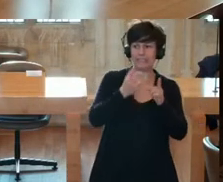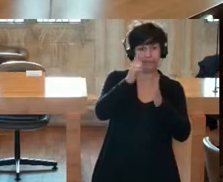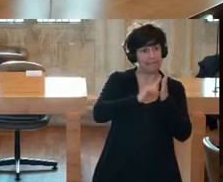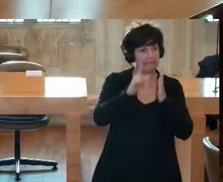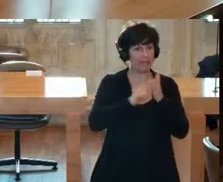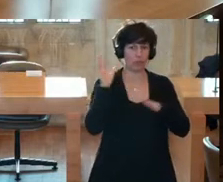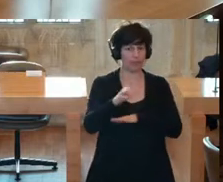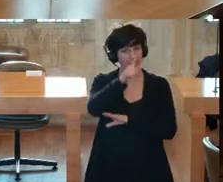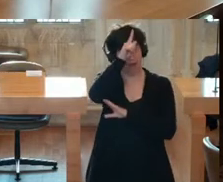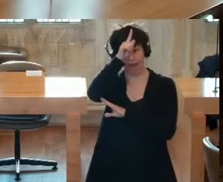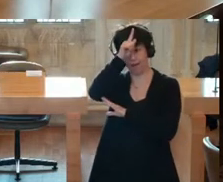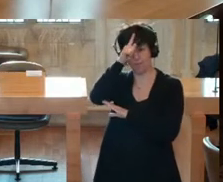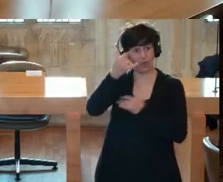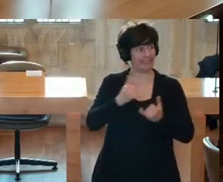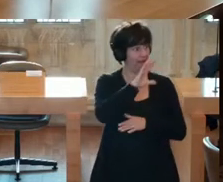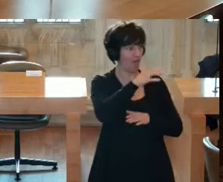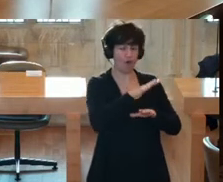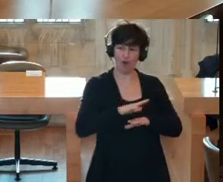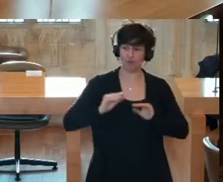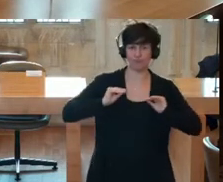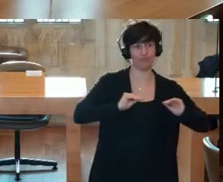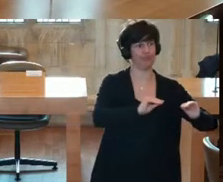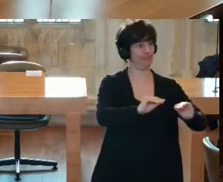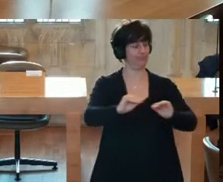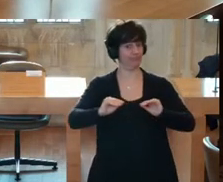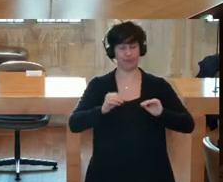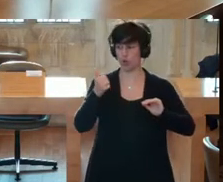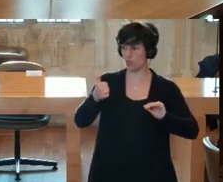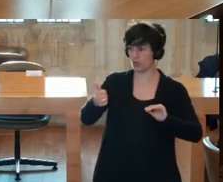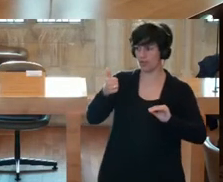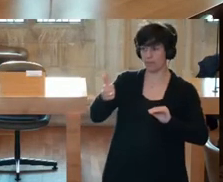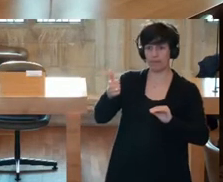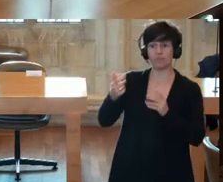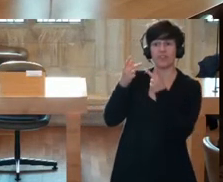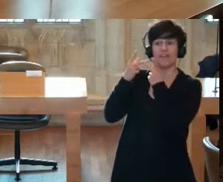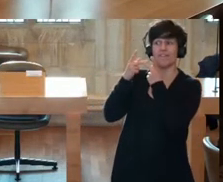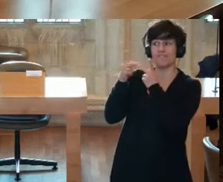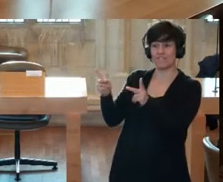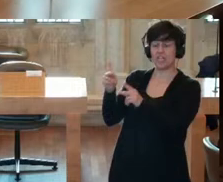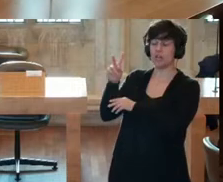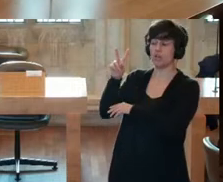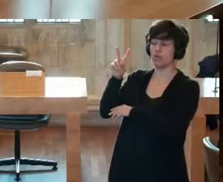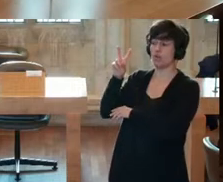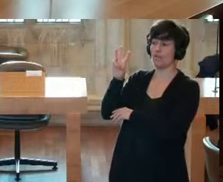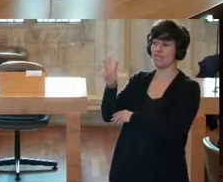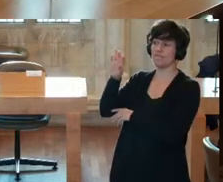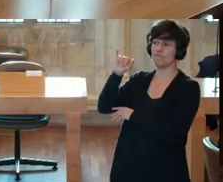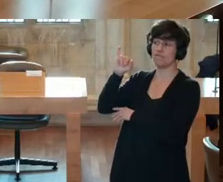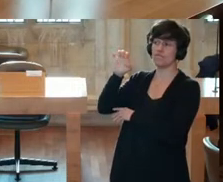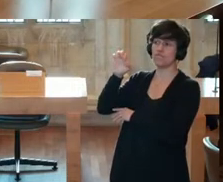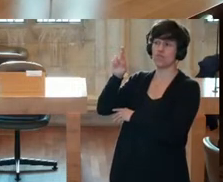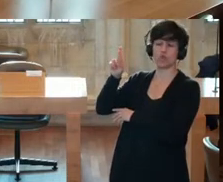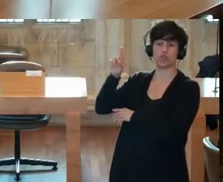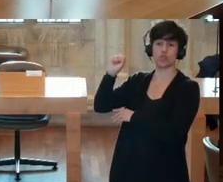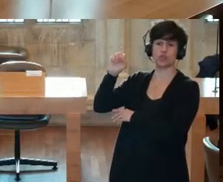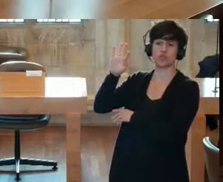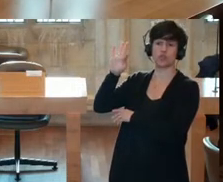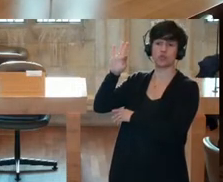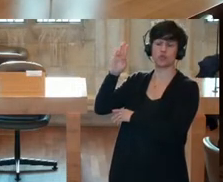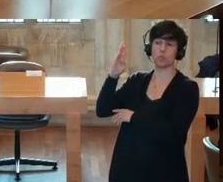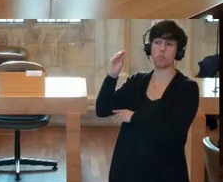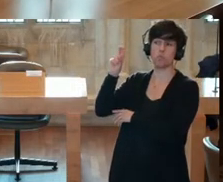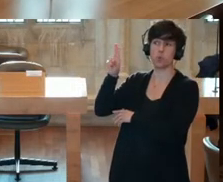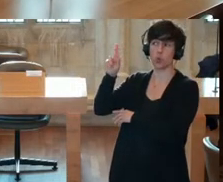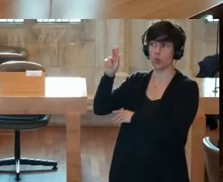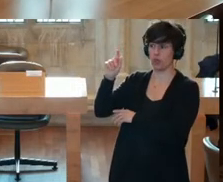des pionniers, en quelque sorte, l'un des précurseurs du jumelage avec la ville de Würzburg, qui, comme je vous le rappelle, a effectivement été signé